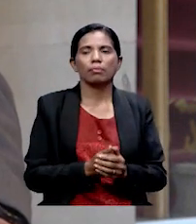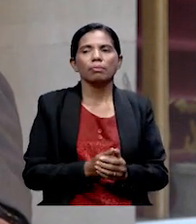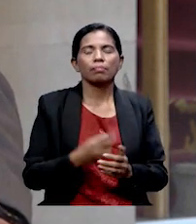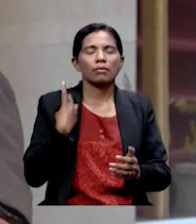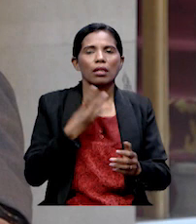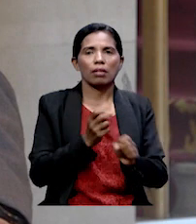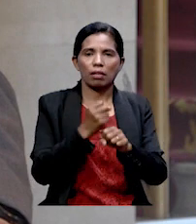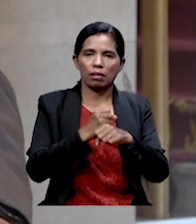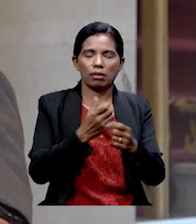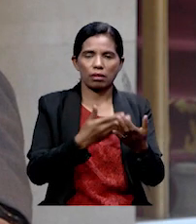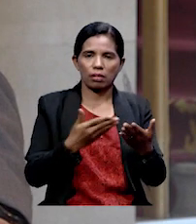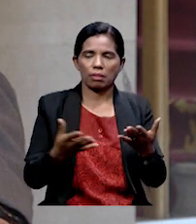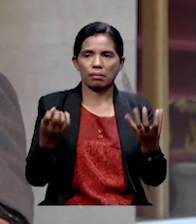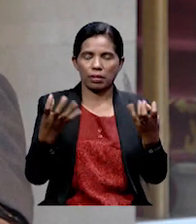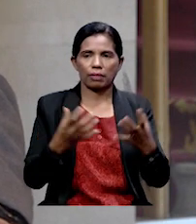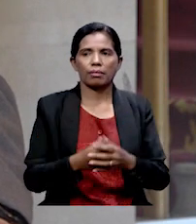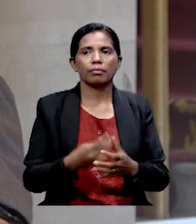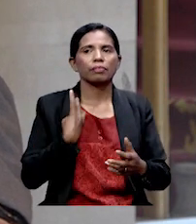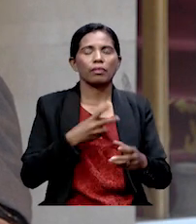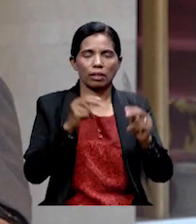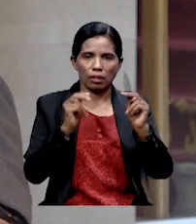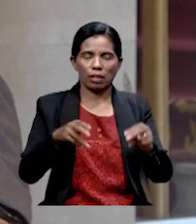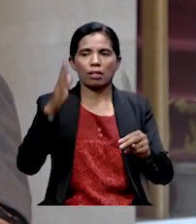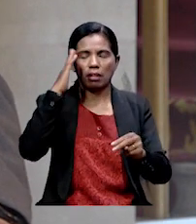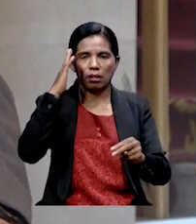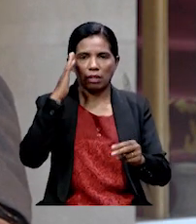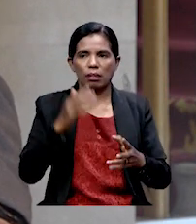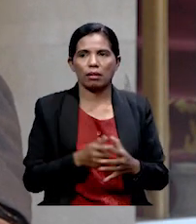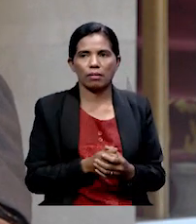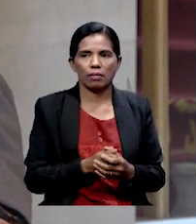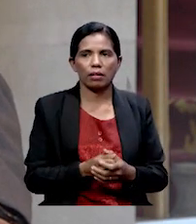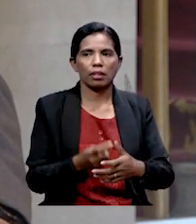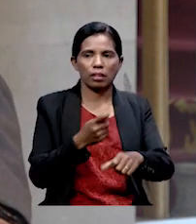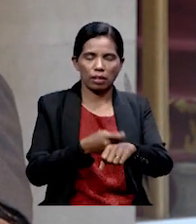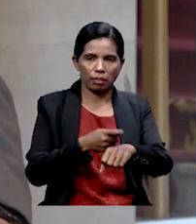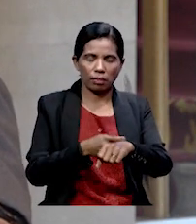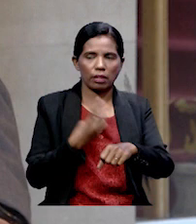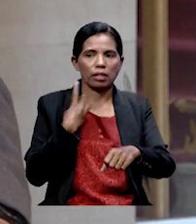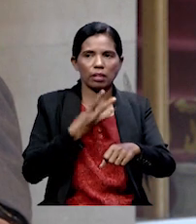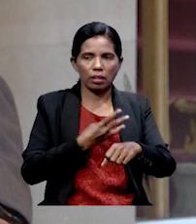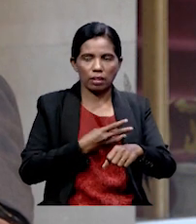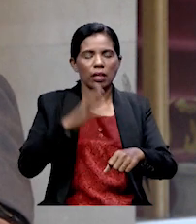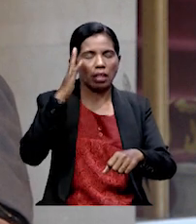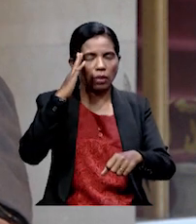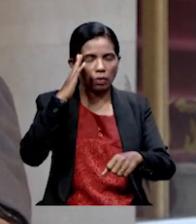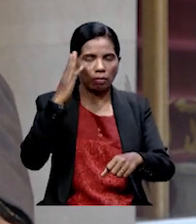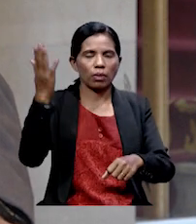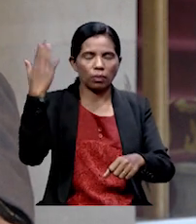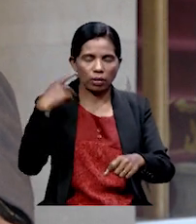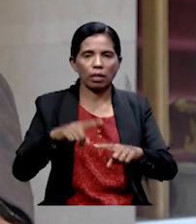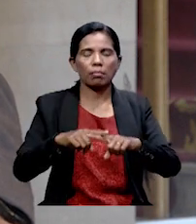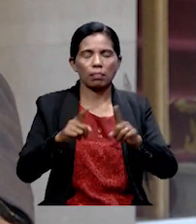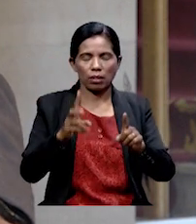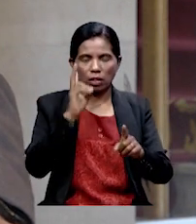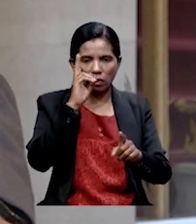sesama barak. Kita tengah hati kata tempo ana kita tahanui pakotuk mai be atau tak ke bawah. Aku